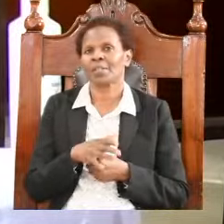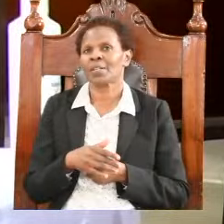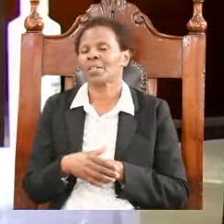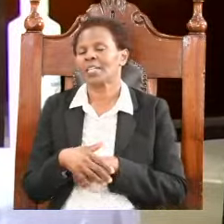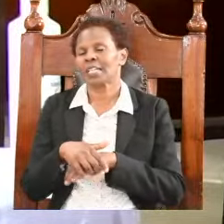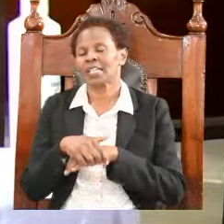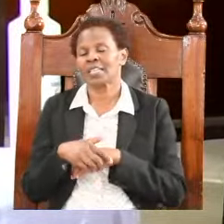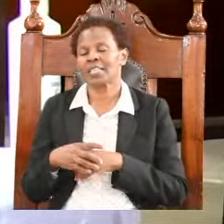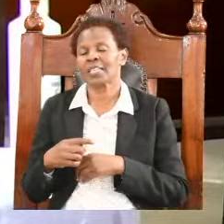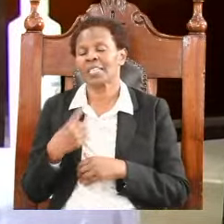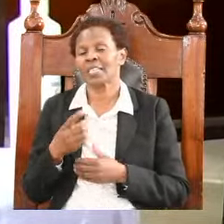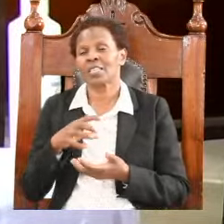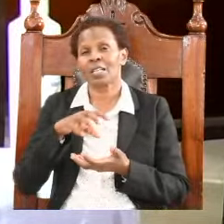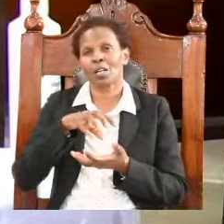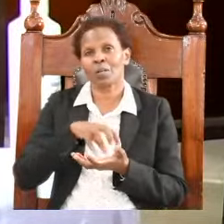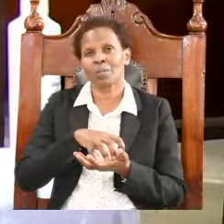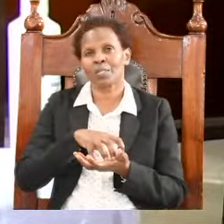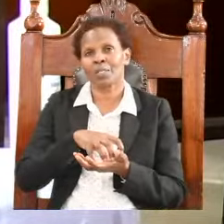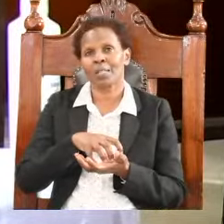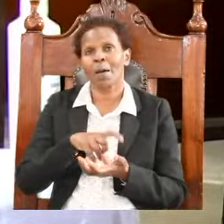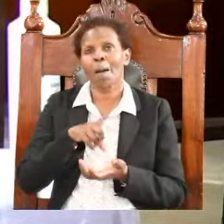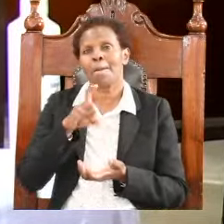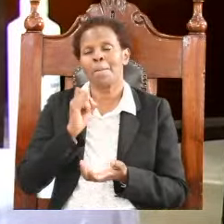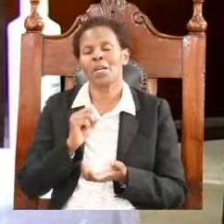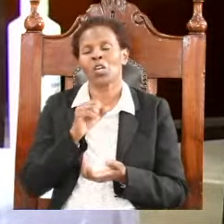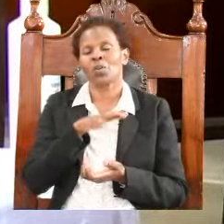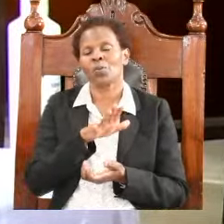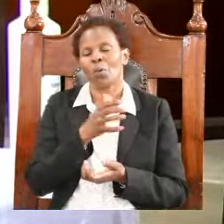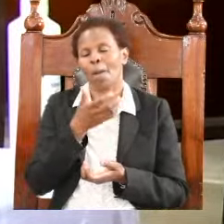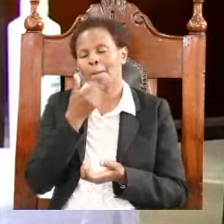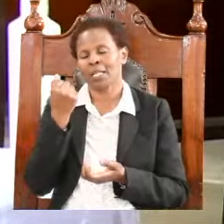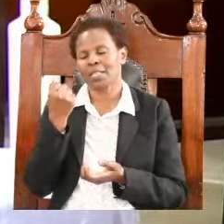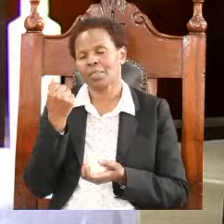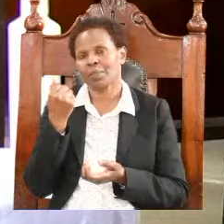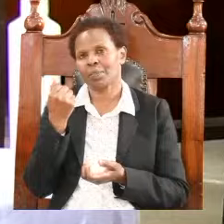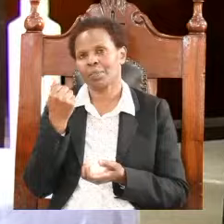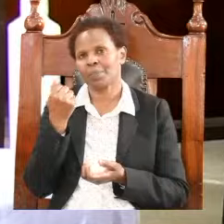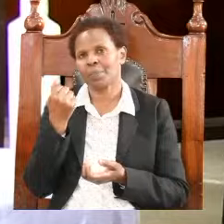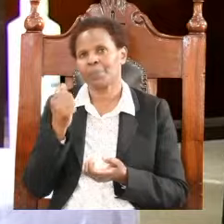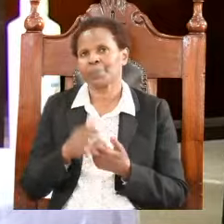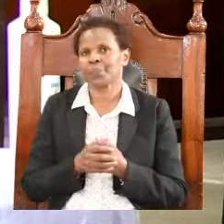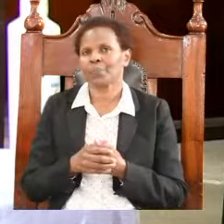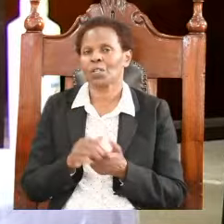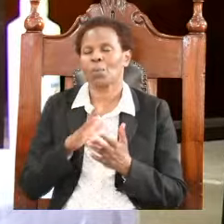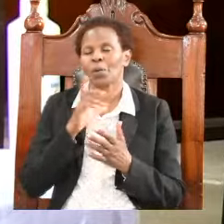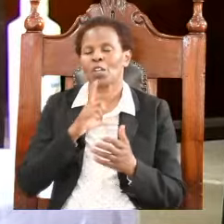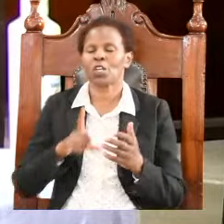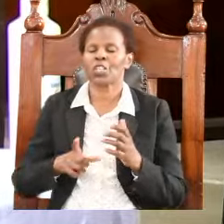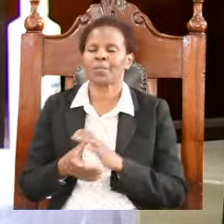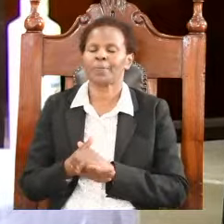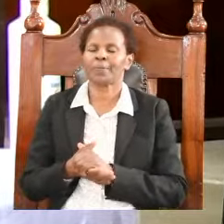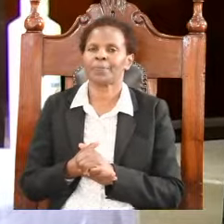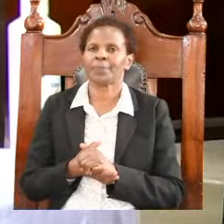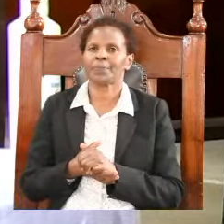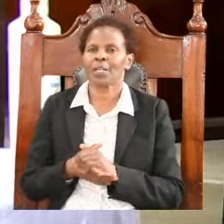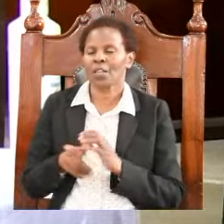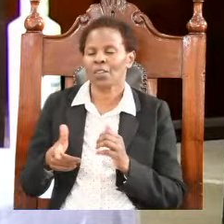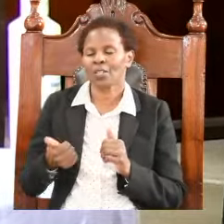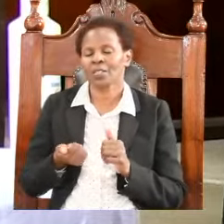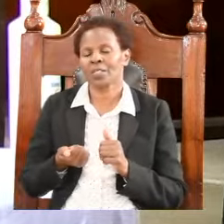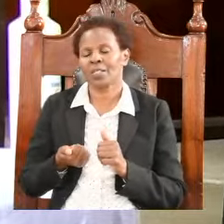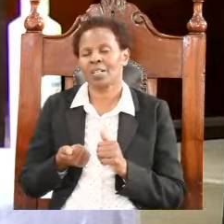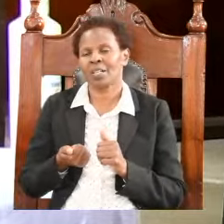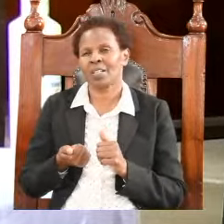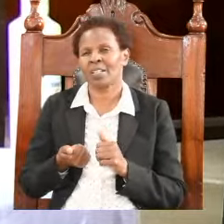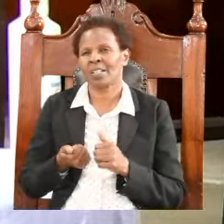ikiuga, circumstances should make us better, not bitter. More than yagosho. Mwiretu weyo niyari